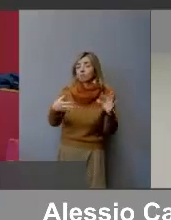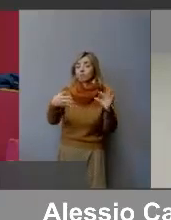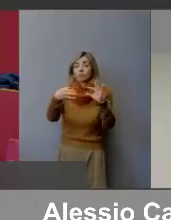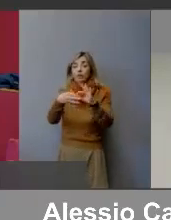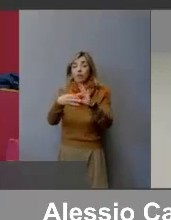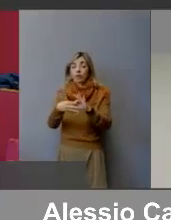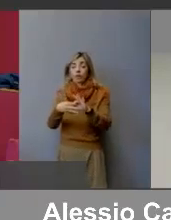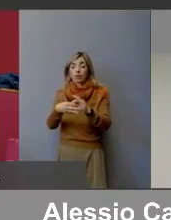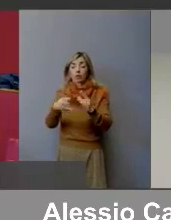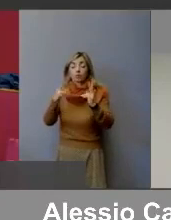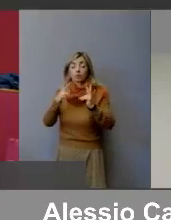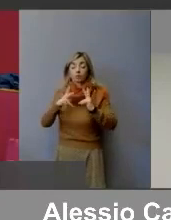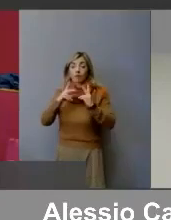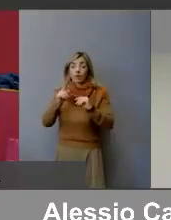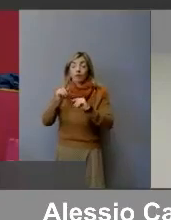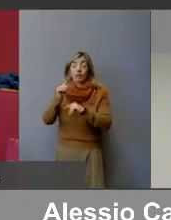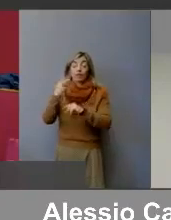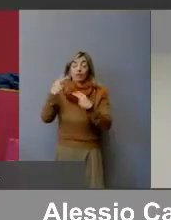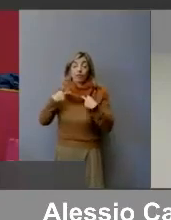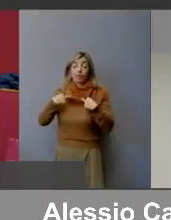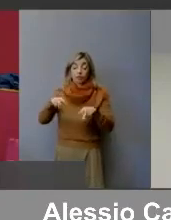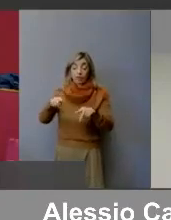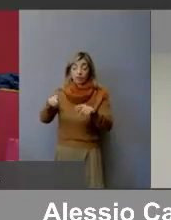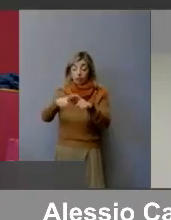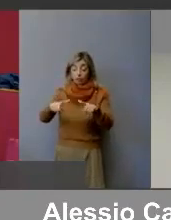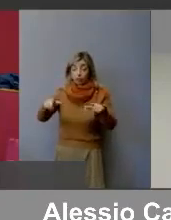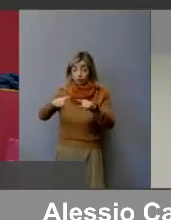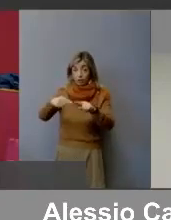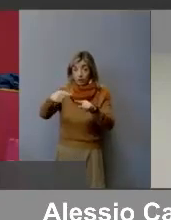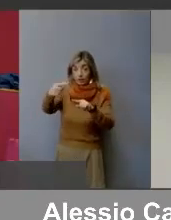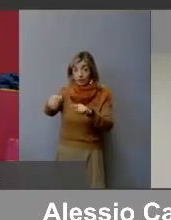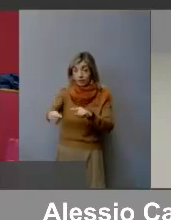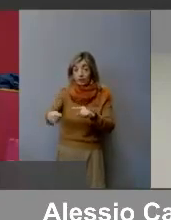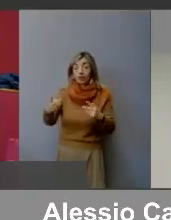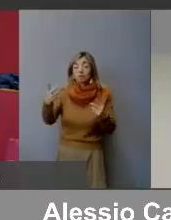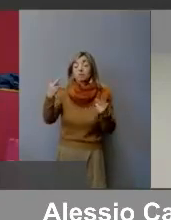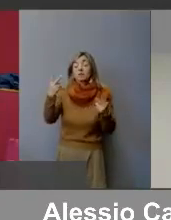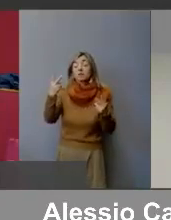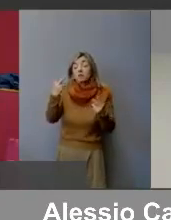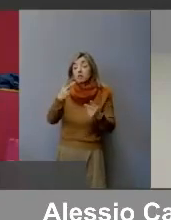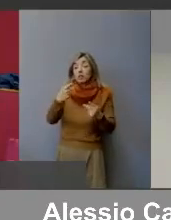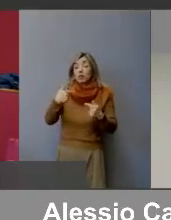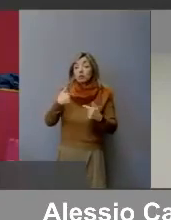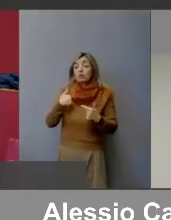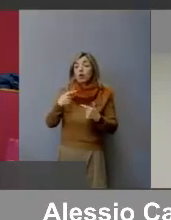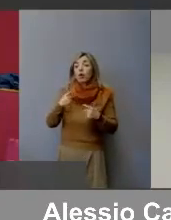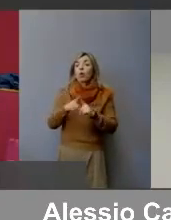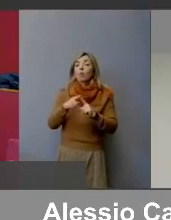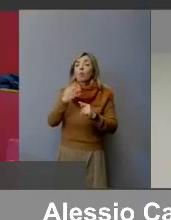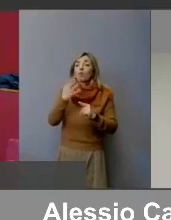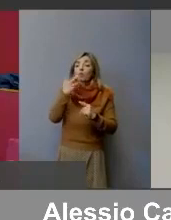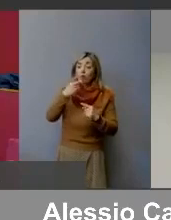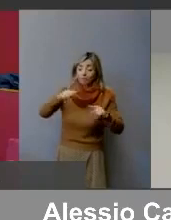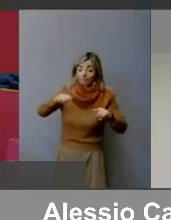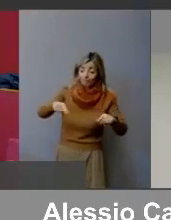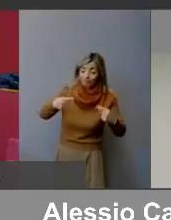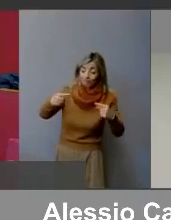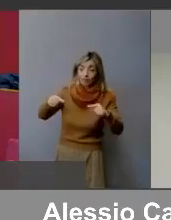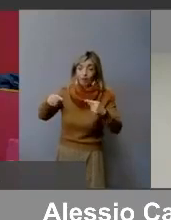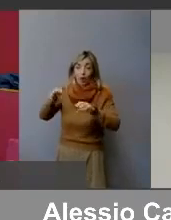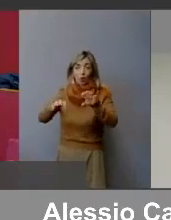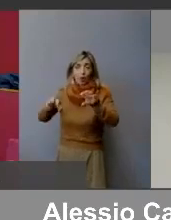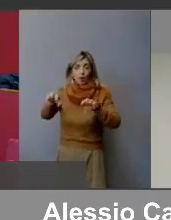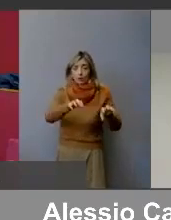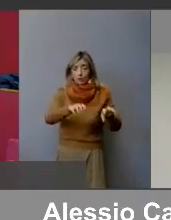della nostra città del e non è un invito ovviamente il mio fare la guerra tra quartieri esattamente in una direzione